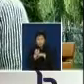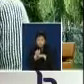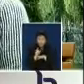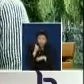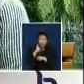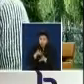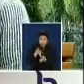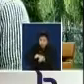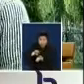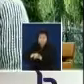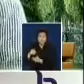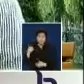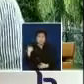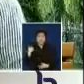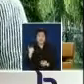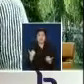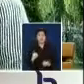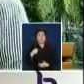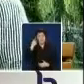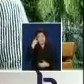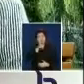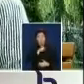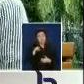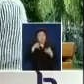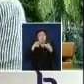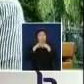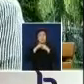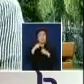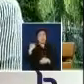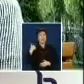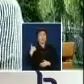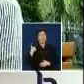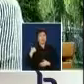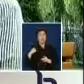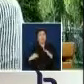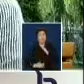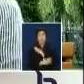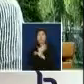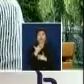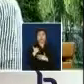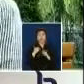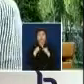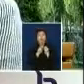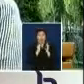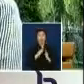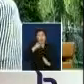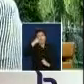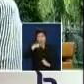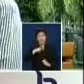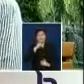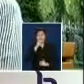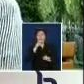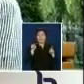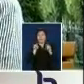ณีเก็บไปด้วยฉันก็มองว่าบนปัญหาที่เป็นวิกฤตก็สามารถที่จะเป็นโอกาสกลับคืนสู่คนไทยหรือว่านักลงทุนไทย